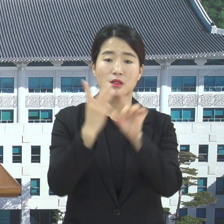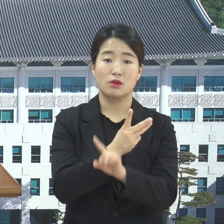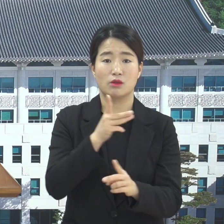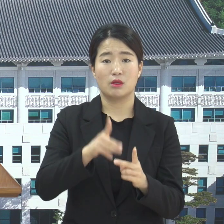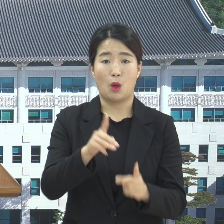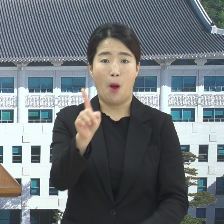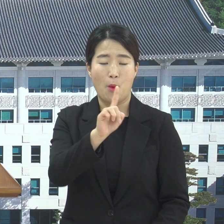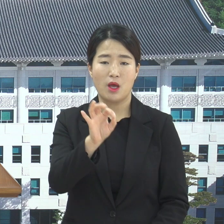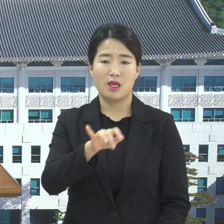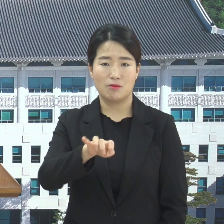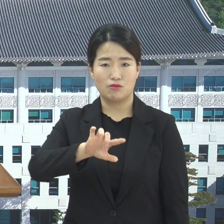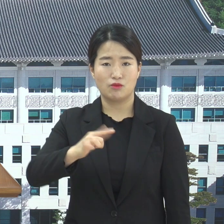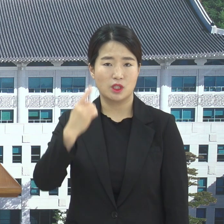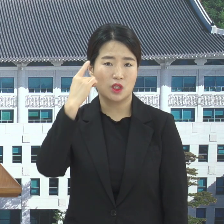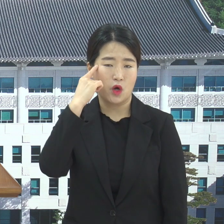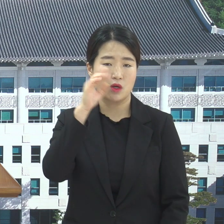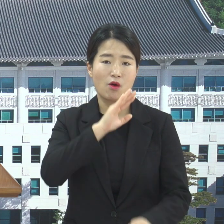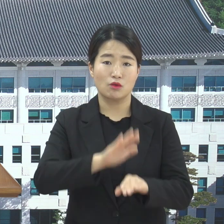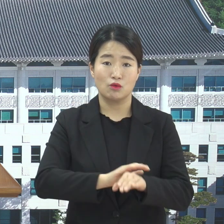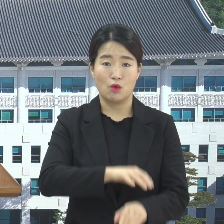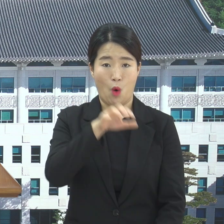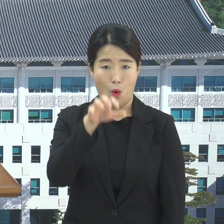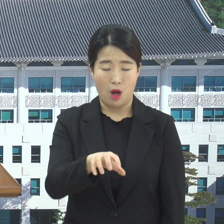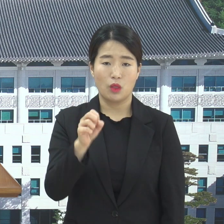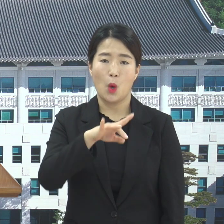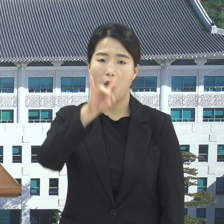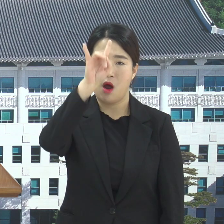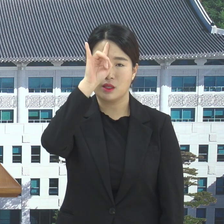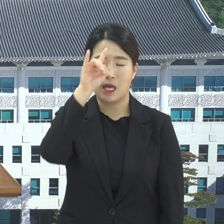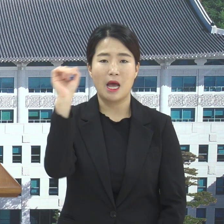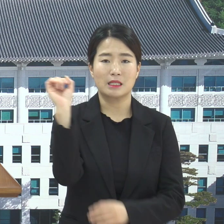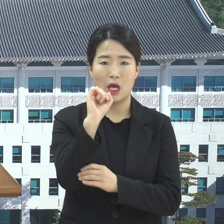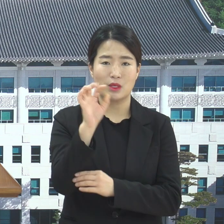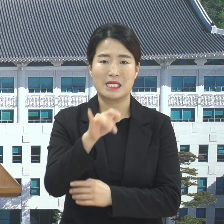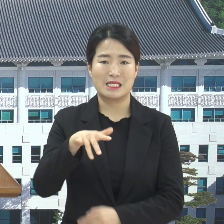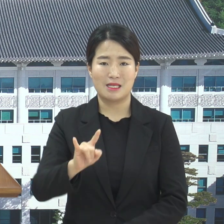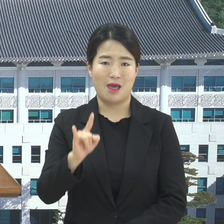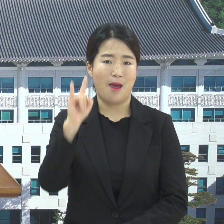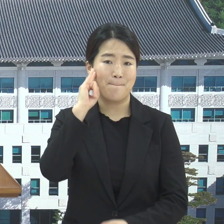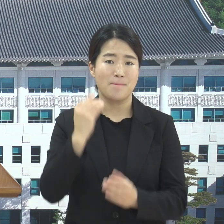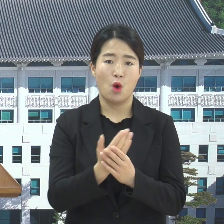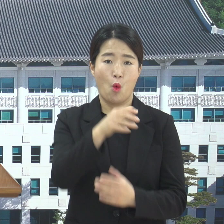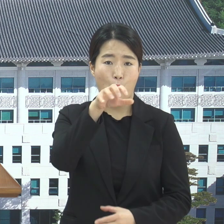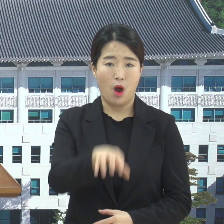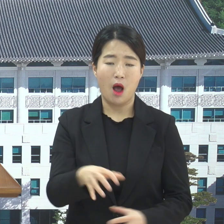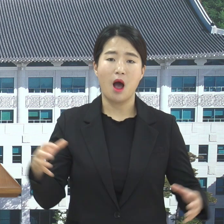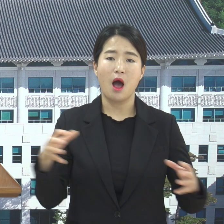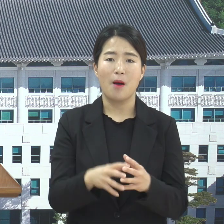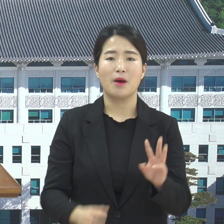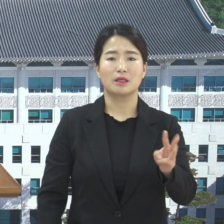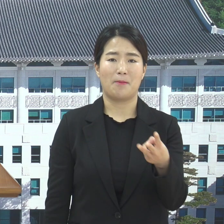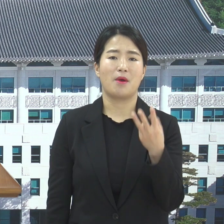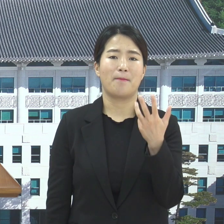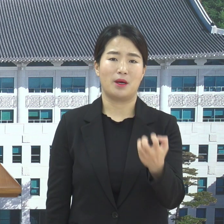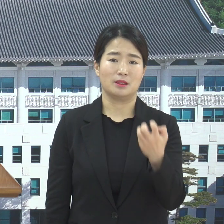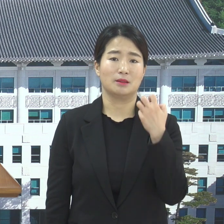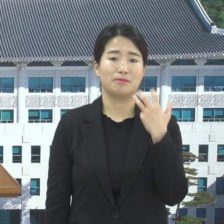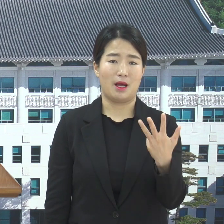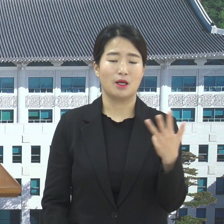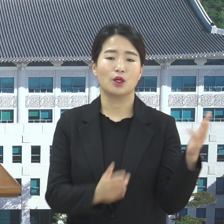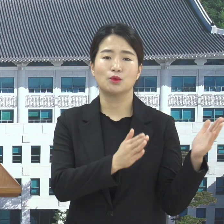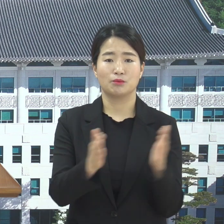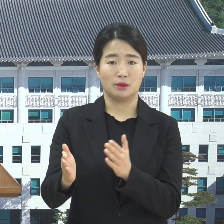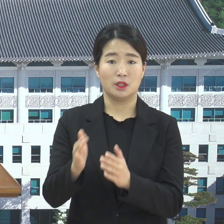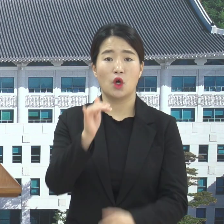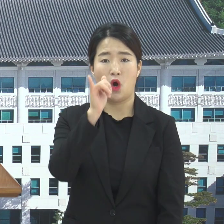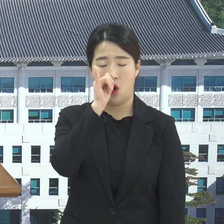생활치료센터로 인문정신연수원, 현대자동차 인재개발원 등 총 388실이